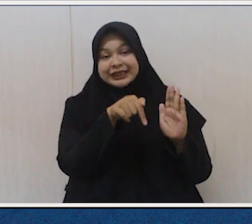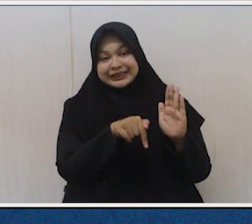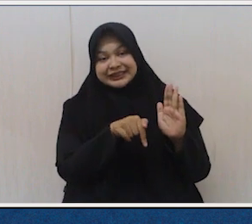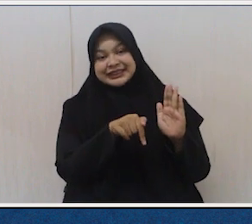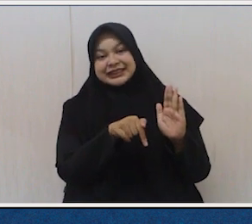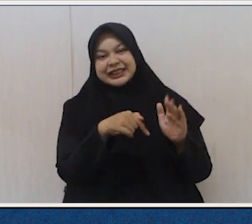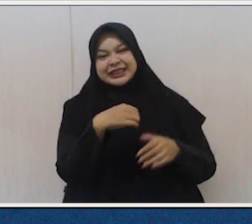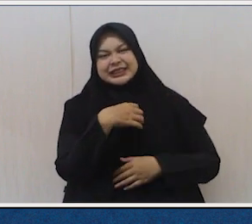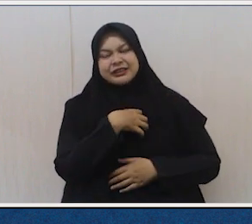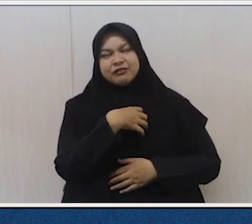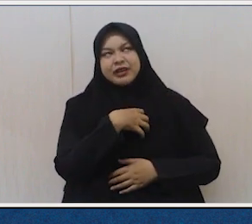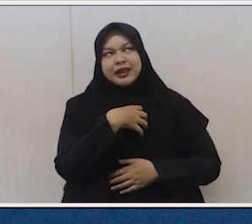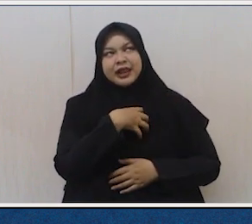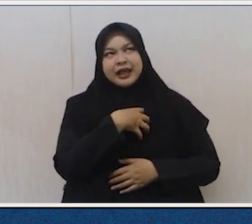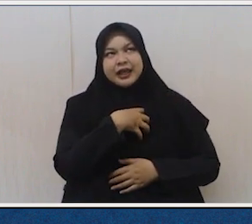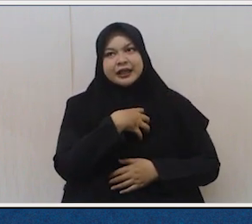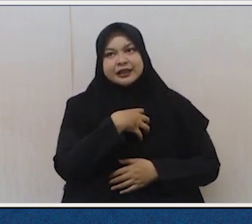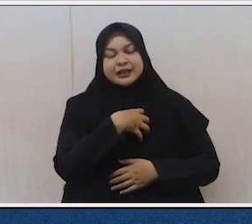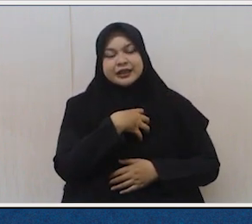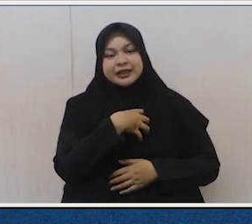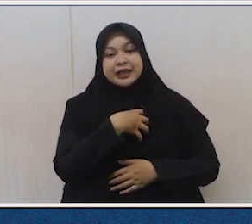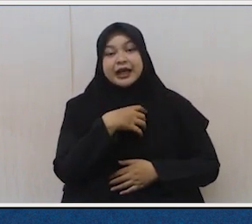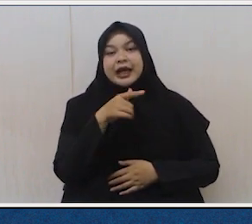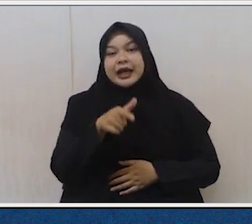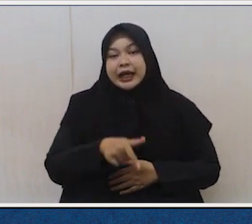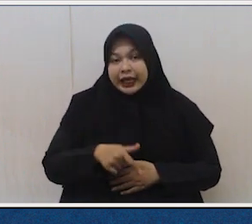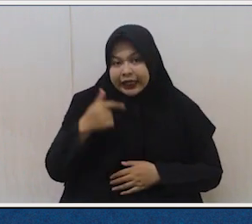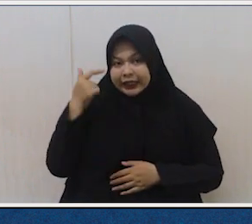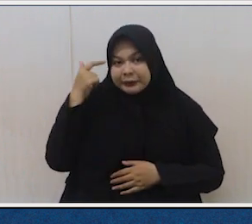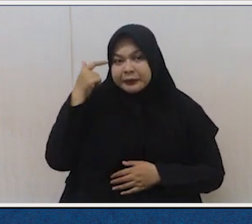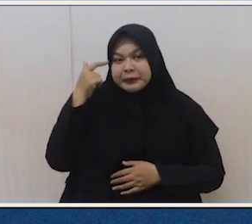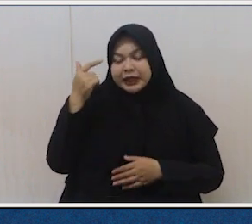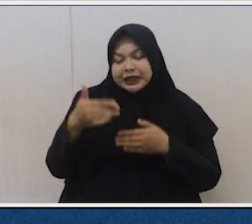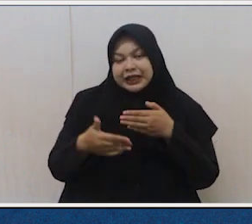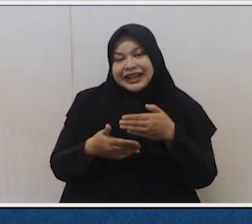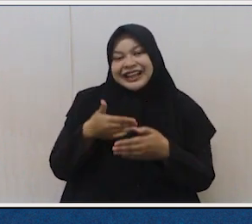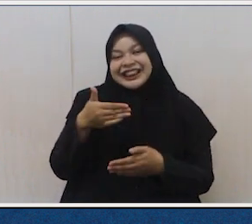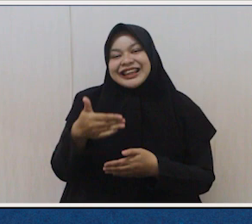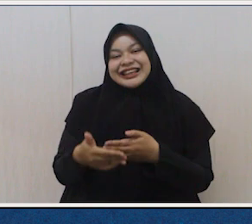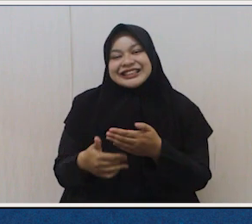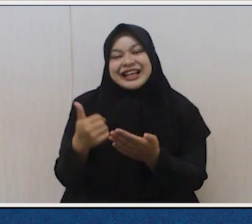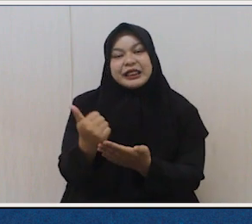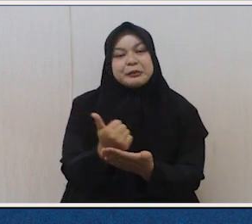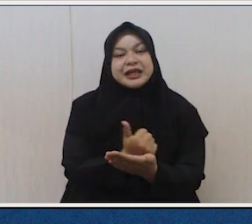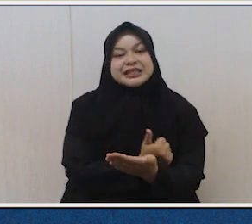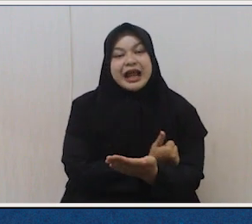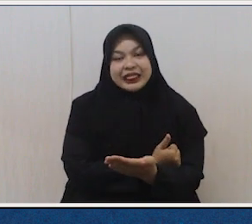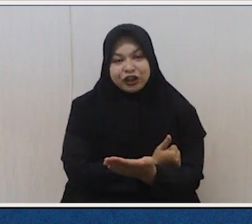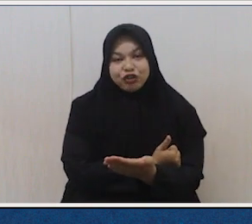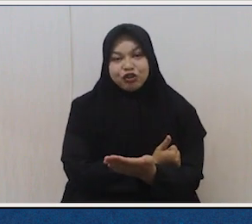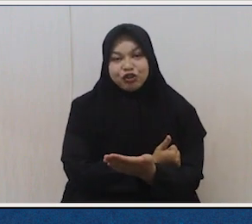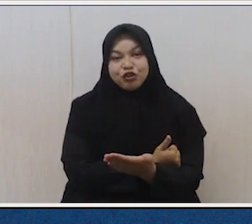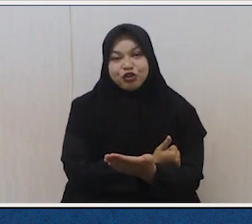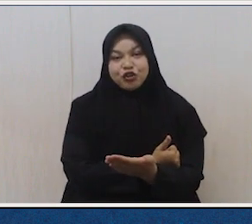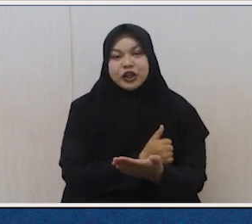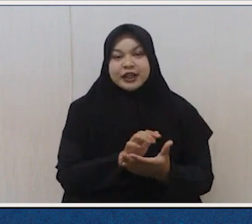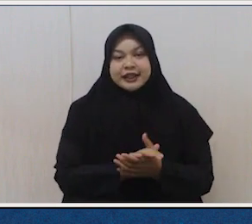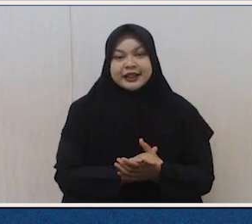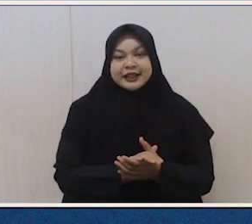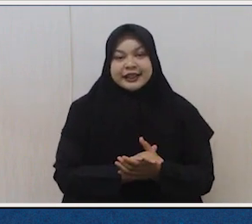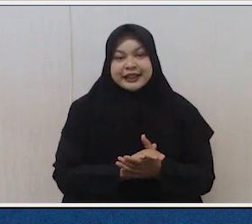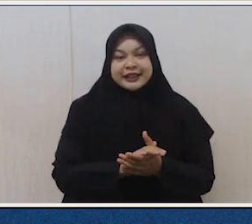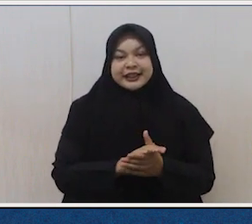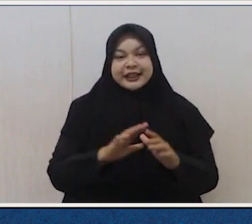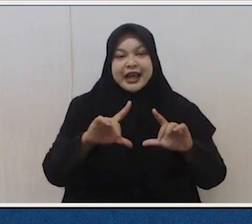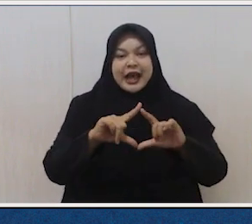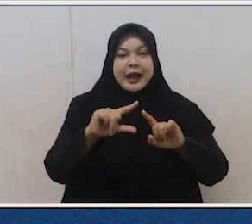yang sifatnya eh dianggap teknis eh administratif di e aparat tenaga